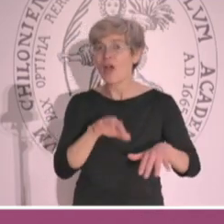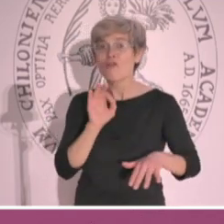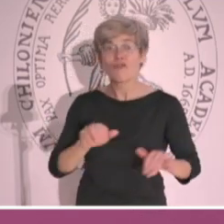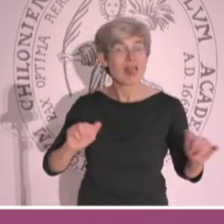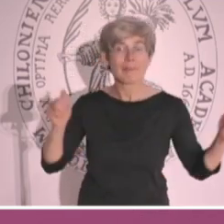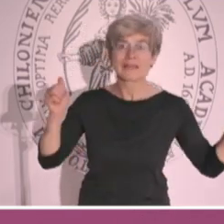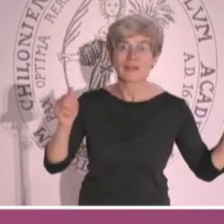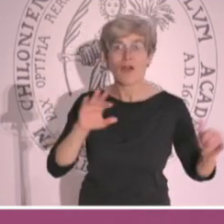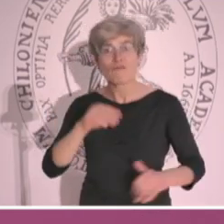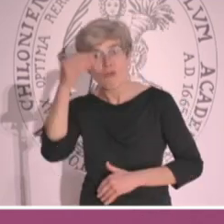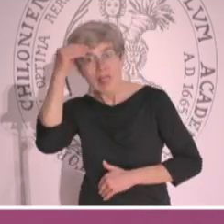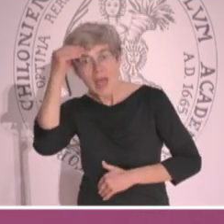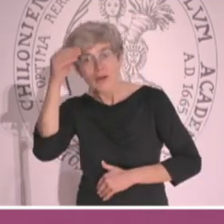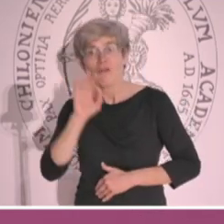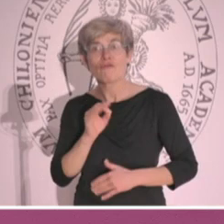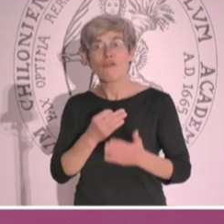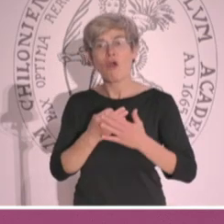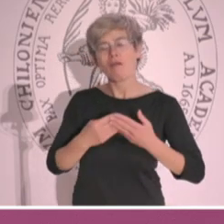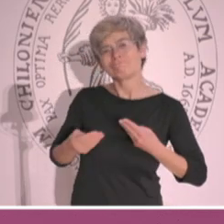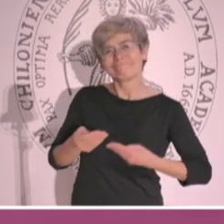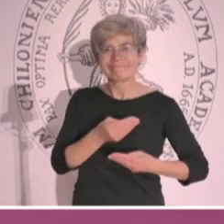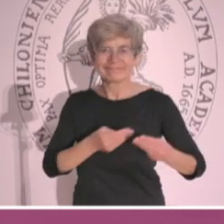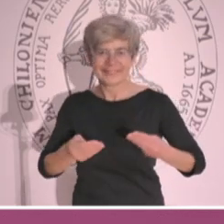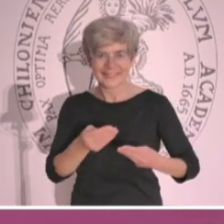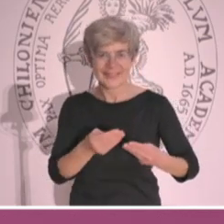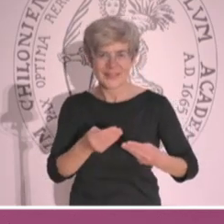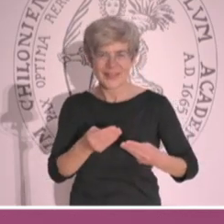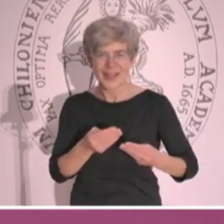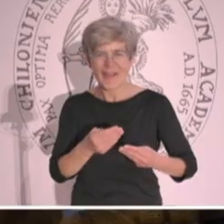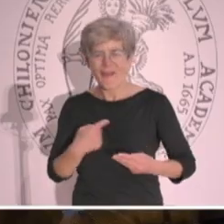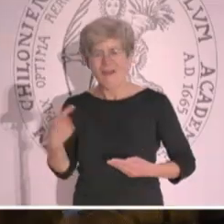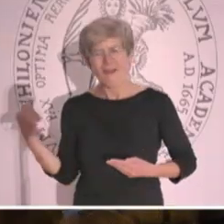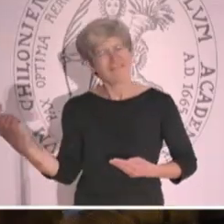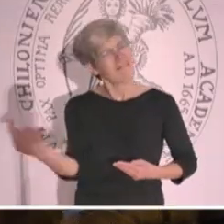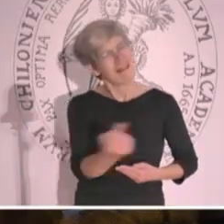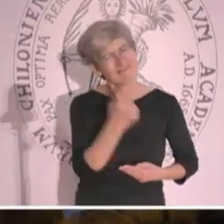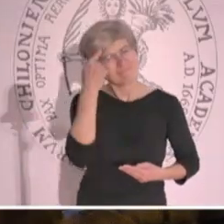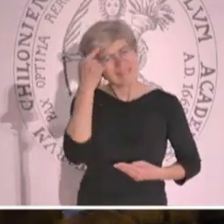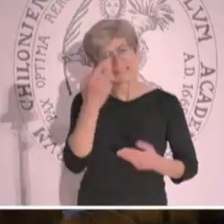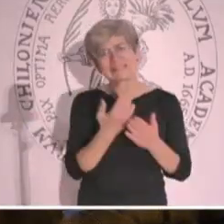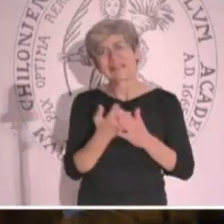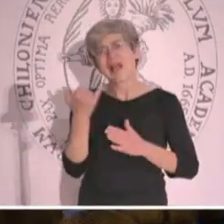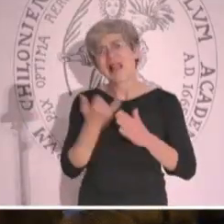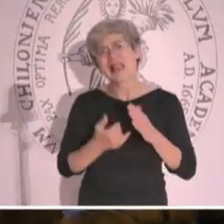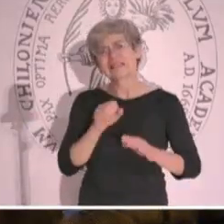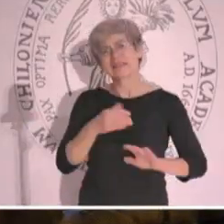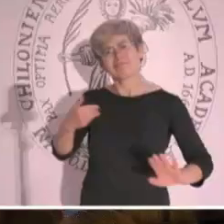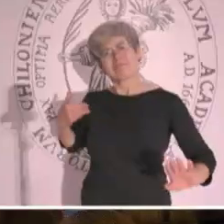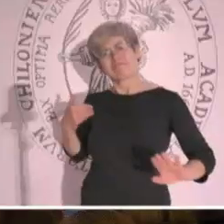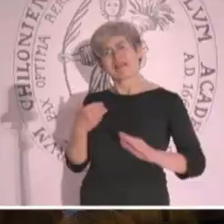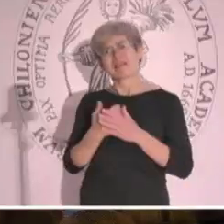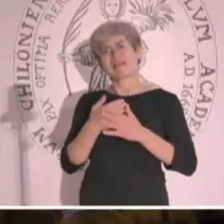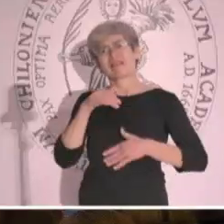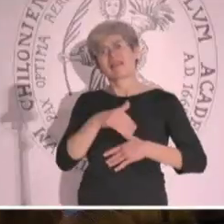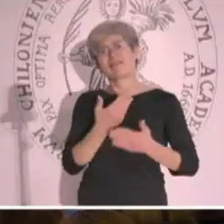sozialen Miteinanders. Und wir alle wissen jetzt nach den letzten Semestern, die quasi ausschließlich virtuell